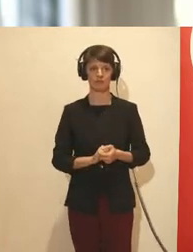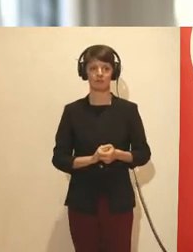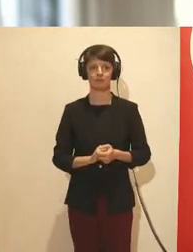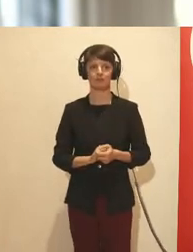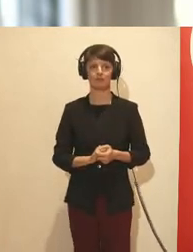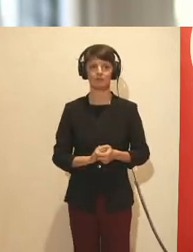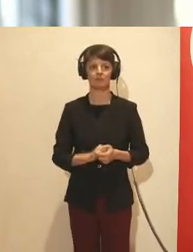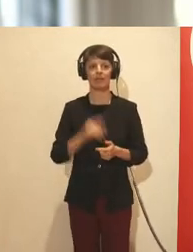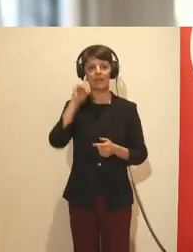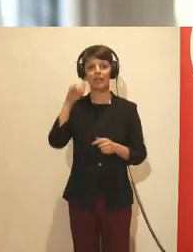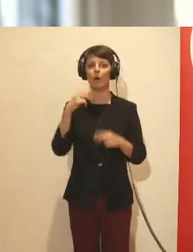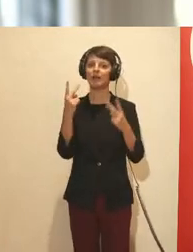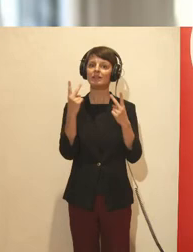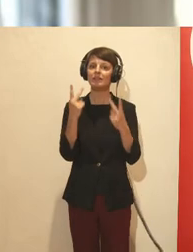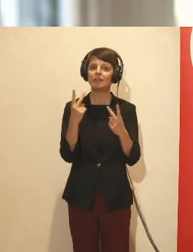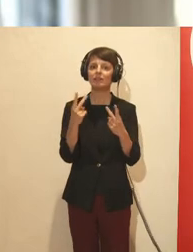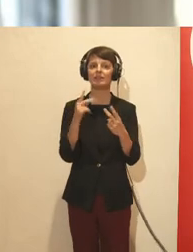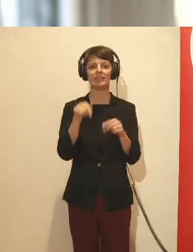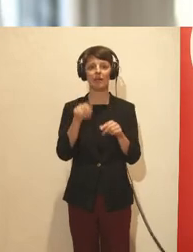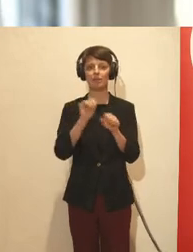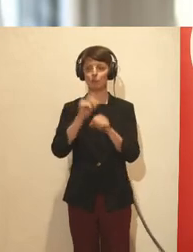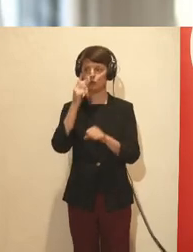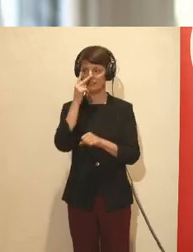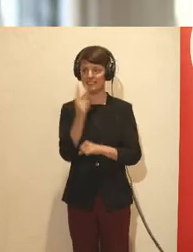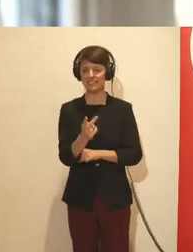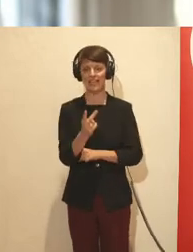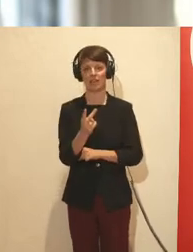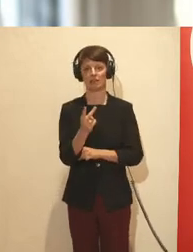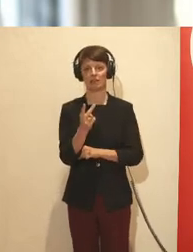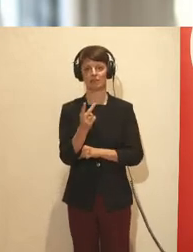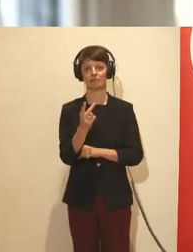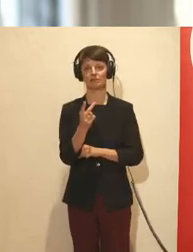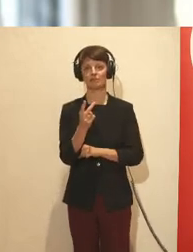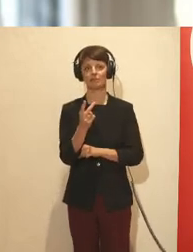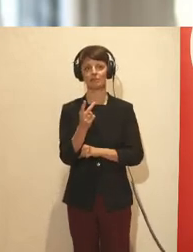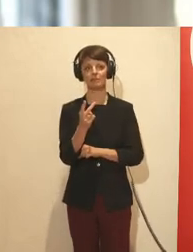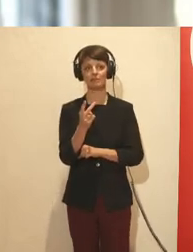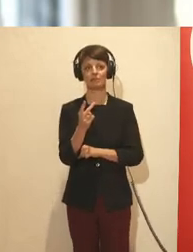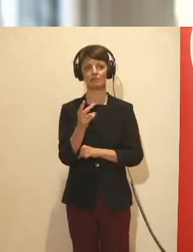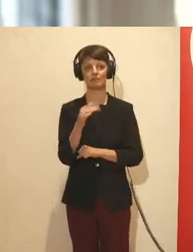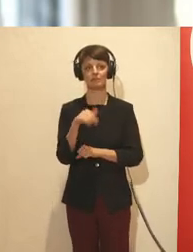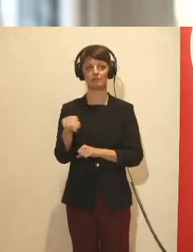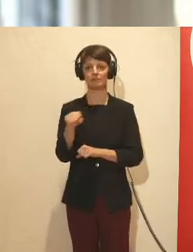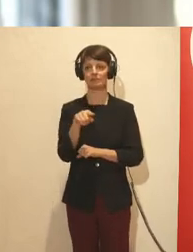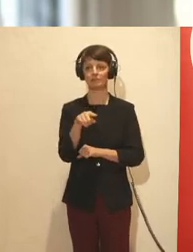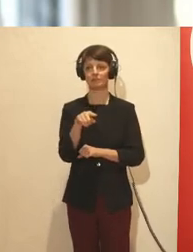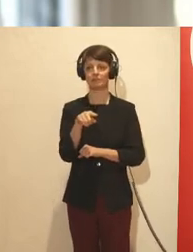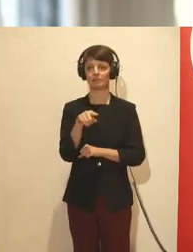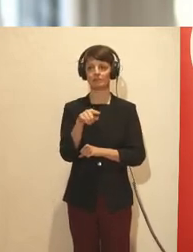es ist ganz wichtig dass man die koch sehen muss dass die stimme im moment nicht